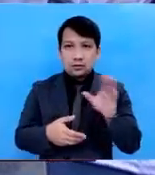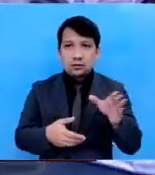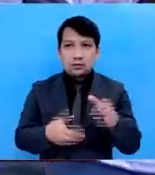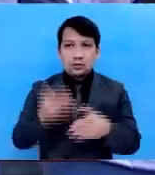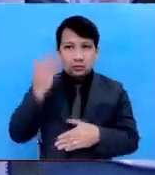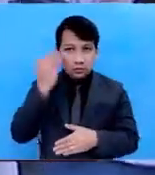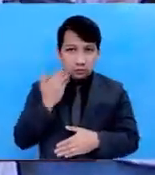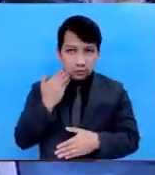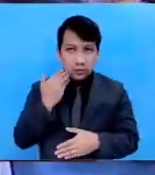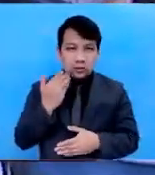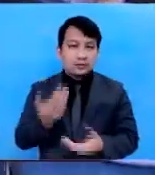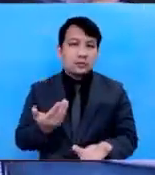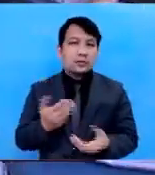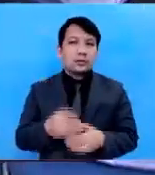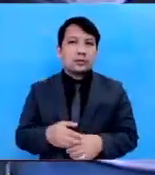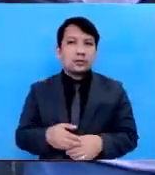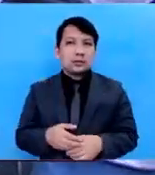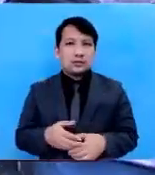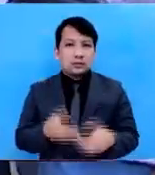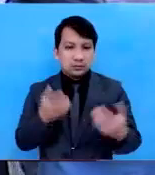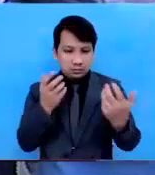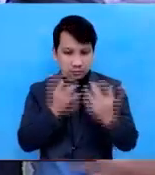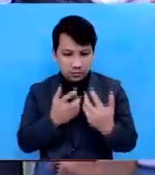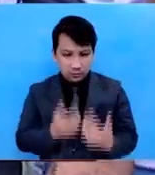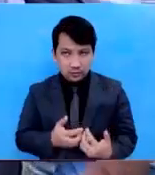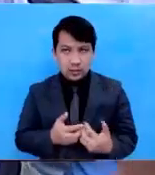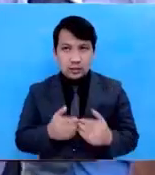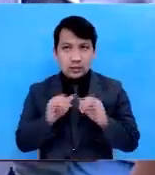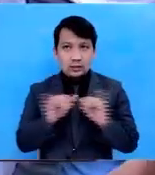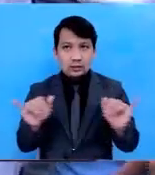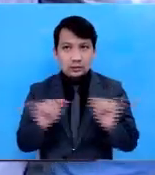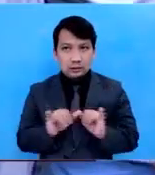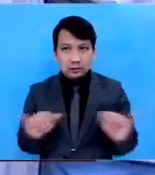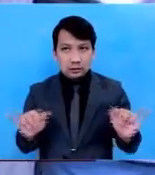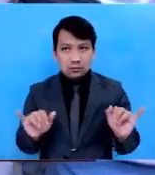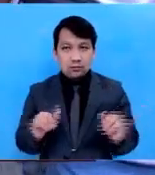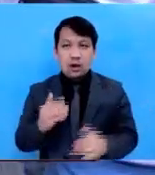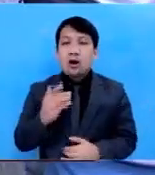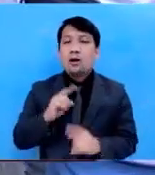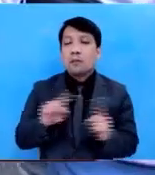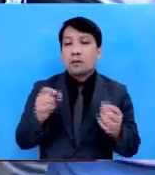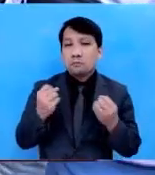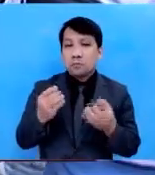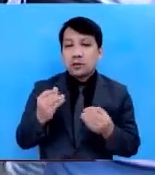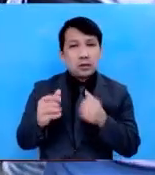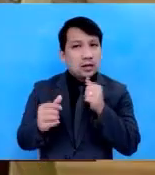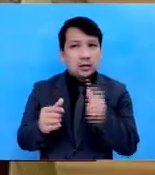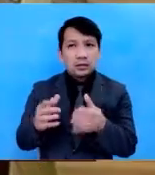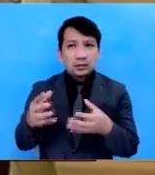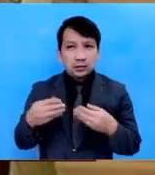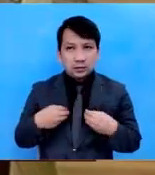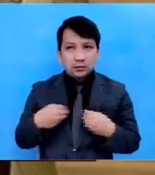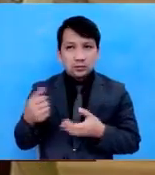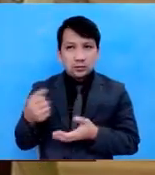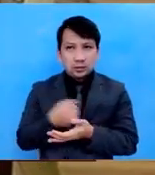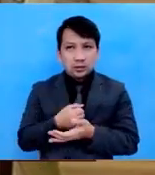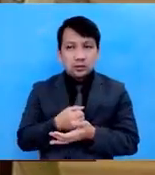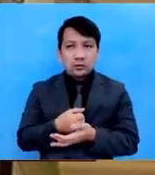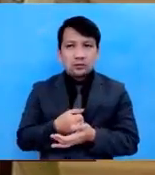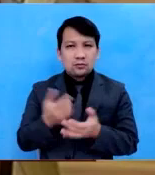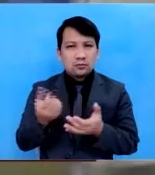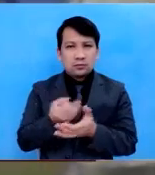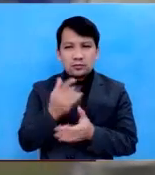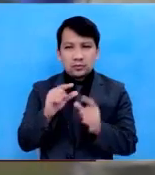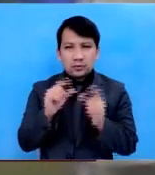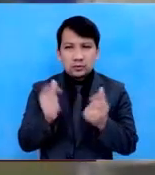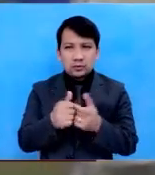kulang-kulang. Hindi magkakaparehas na ibinigay at hanggang ngayon marami pa talaga ang hindi nakakakuha. Sa tansya ng grupong